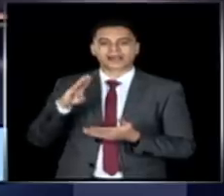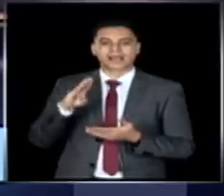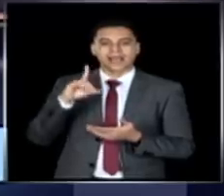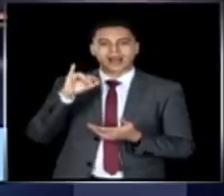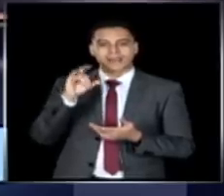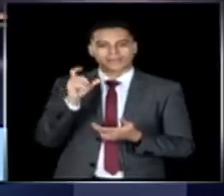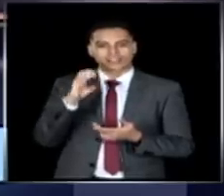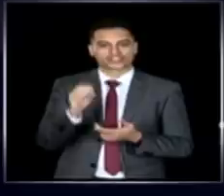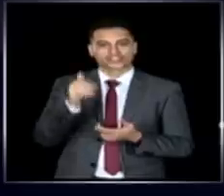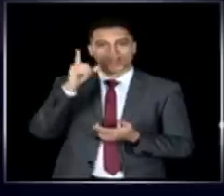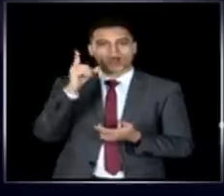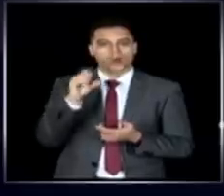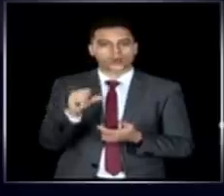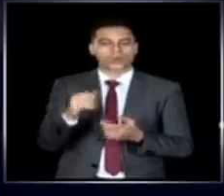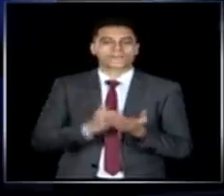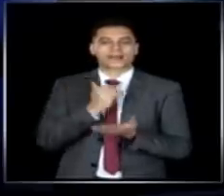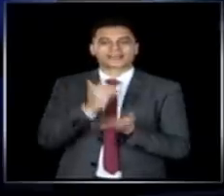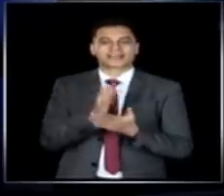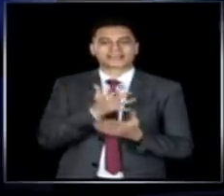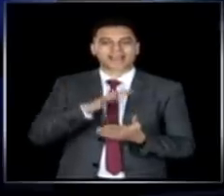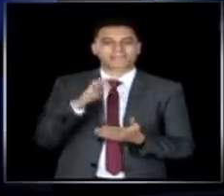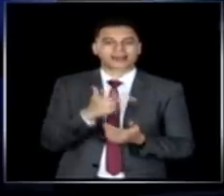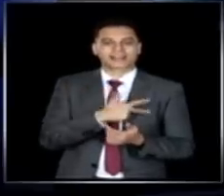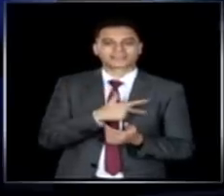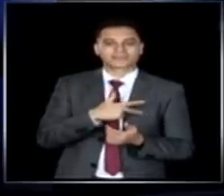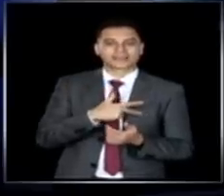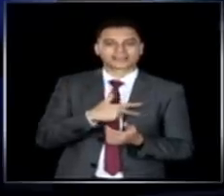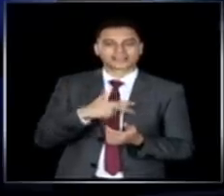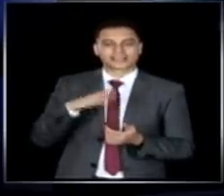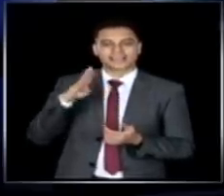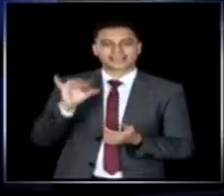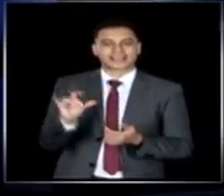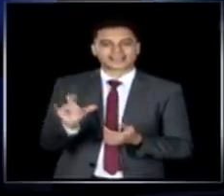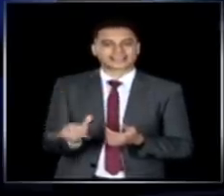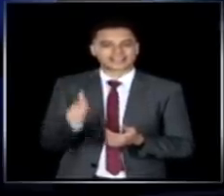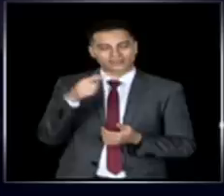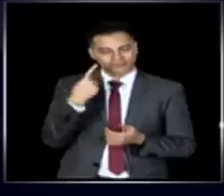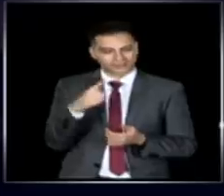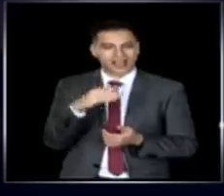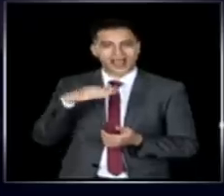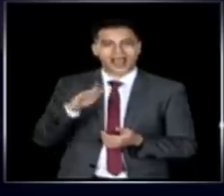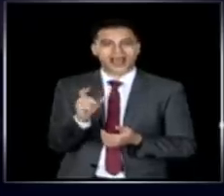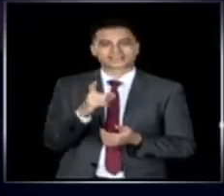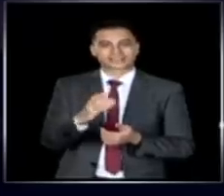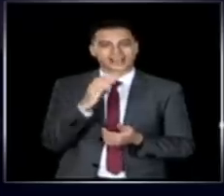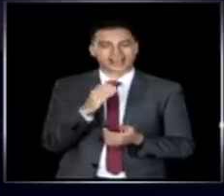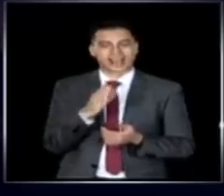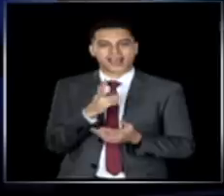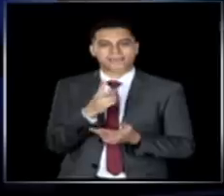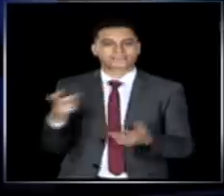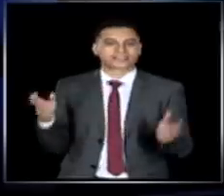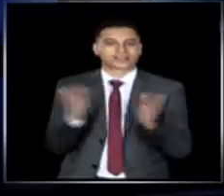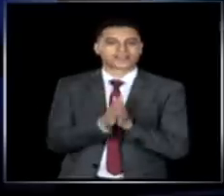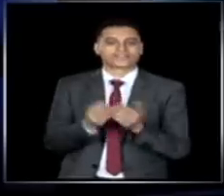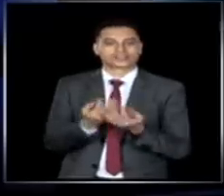كده جبل كينيا، وقمة جبل البروس. حسن عروس، برافو عليك، قفلت 200